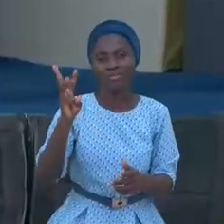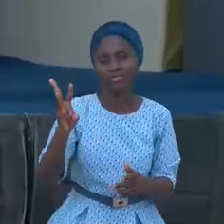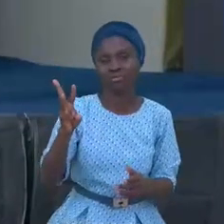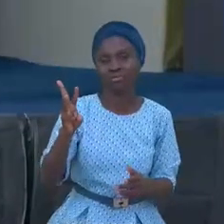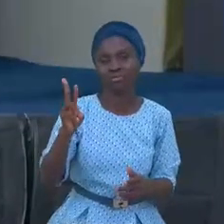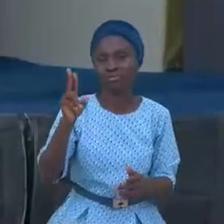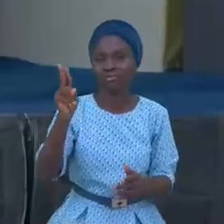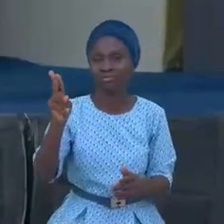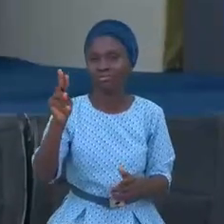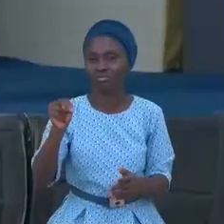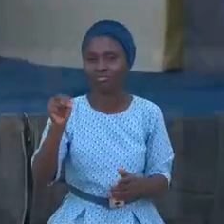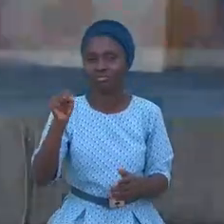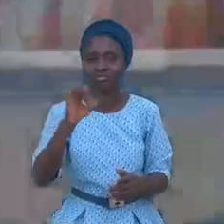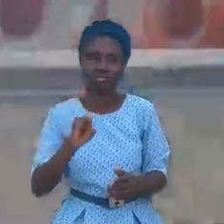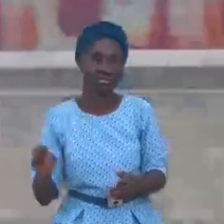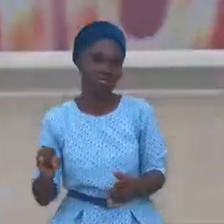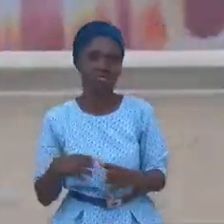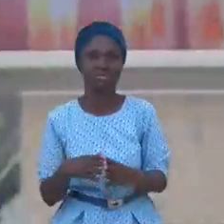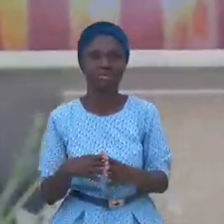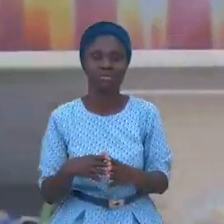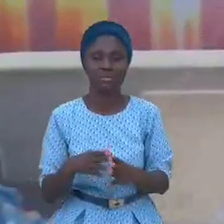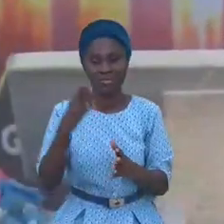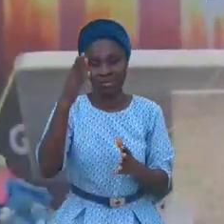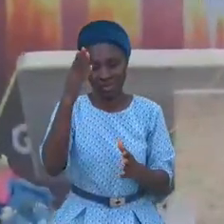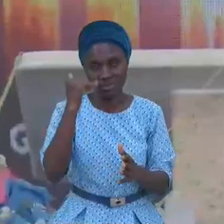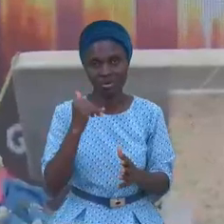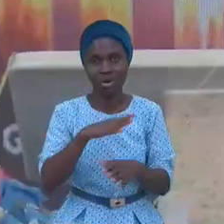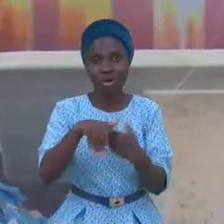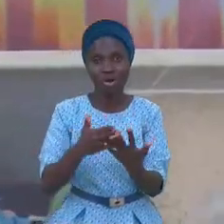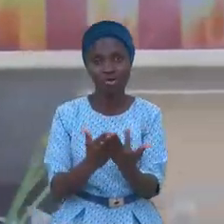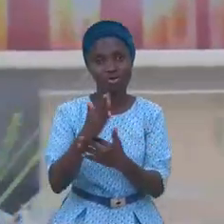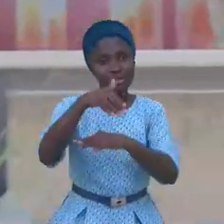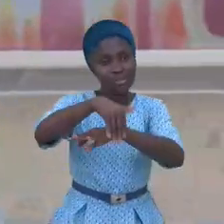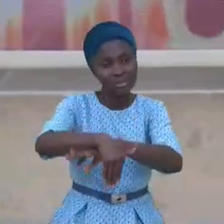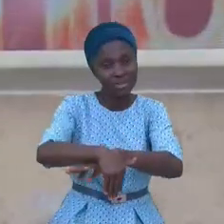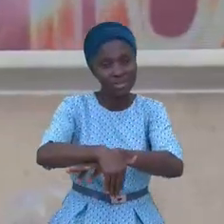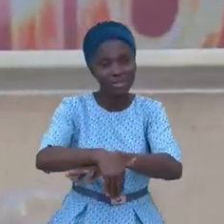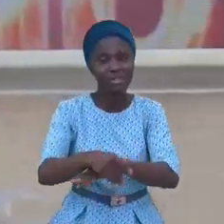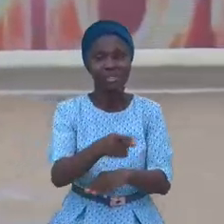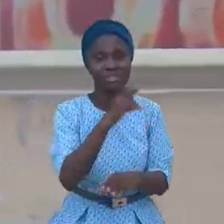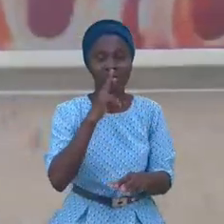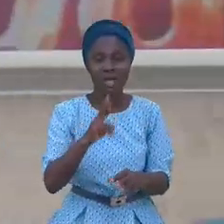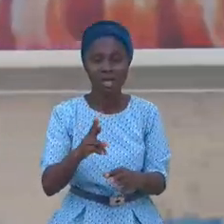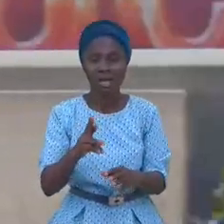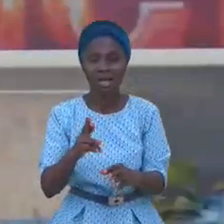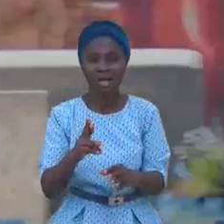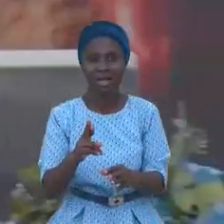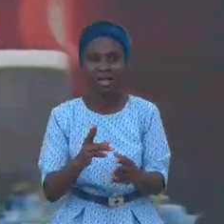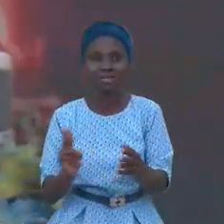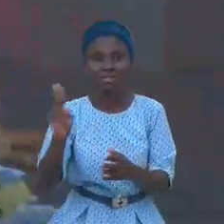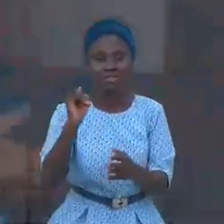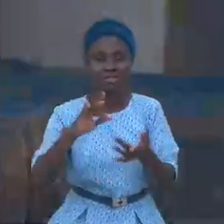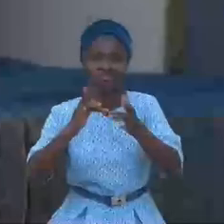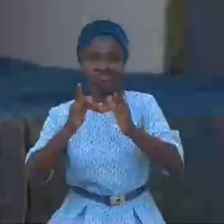Pourquoi? Toute la nuit, ils surfaient sur l'Internet. Ils